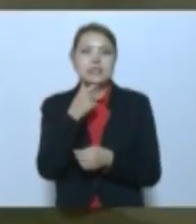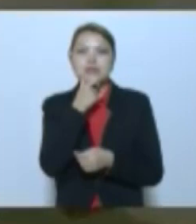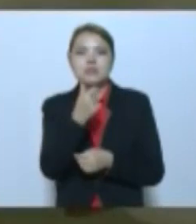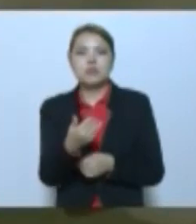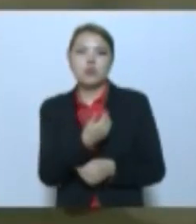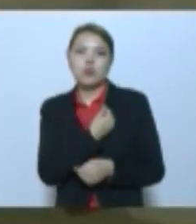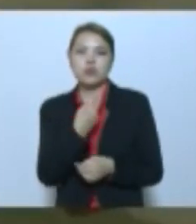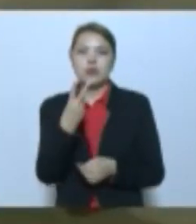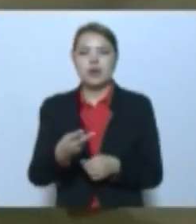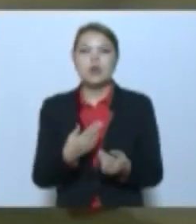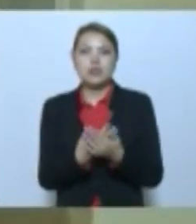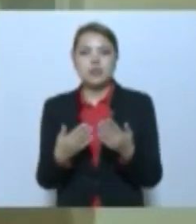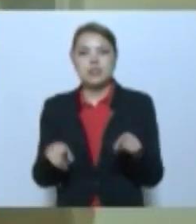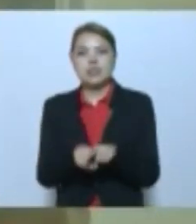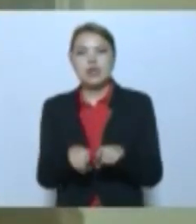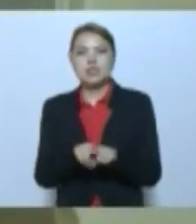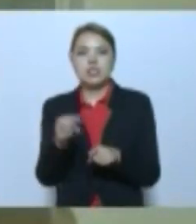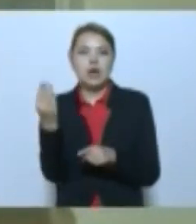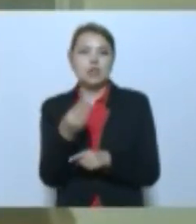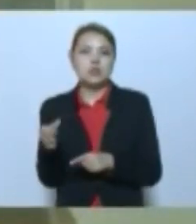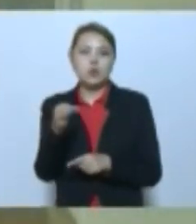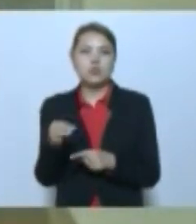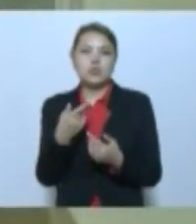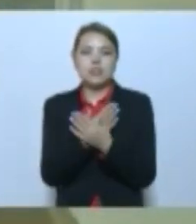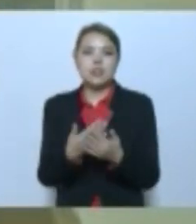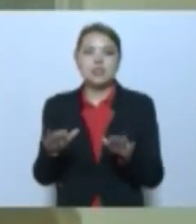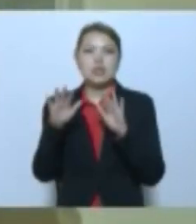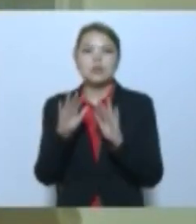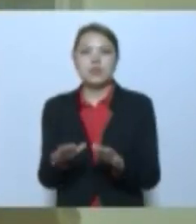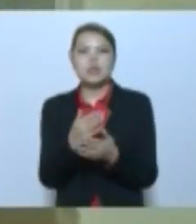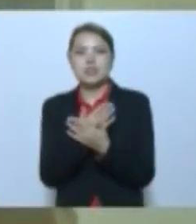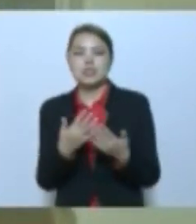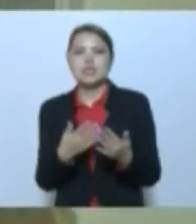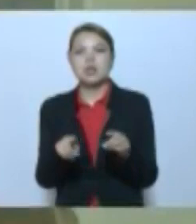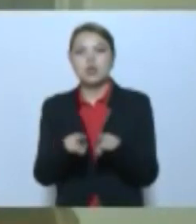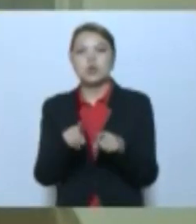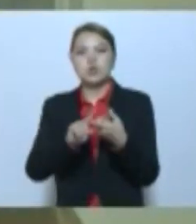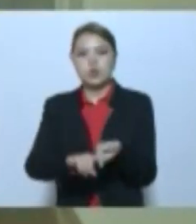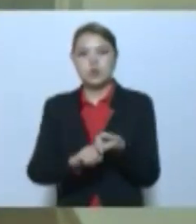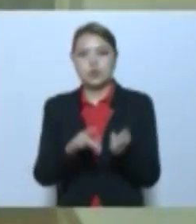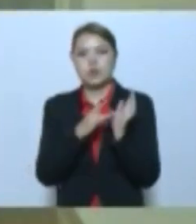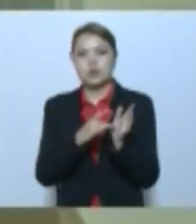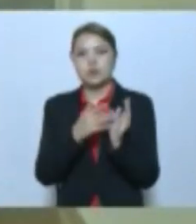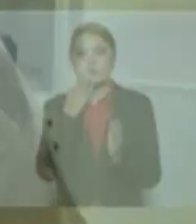исторической местности. Также на территории Мангистауского района есть местечко Тузбаир, которое также излюблено туристами.